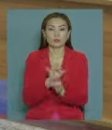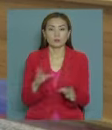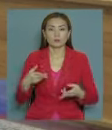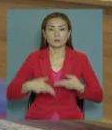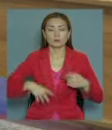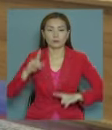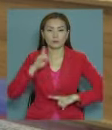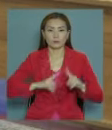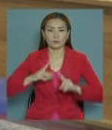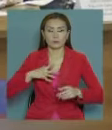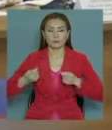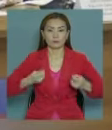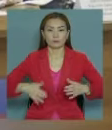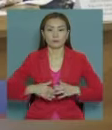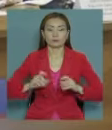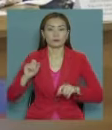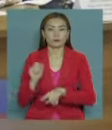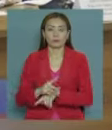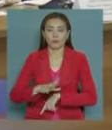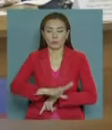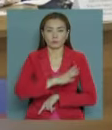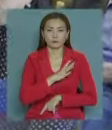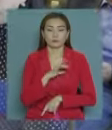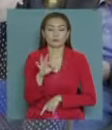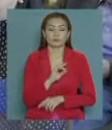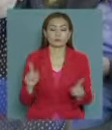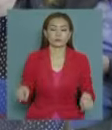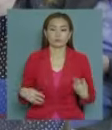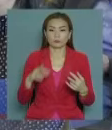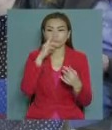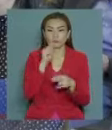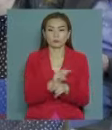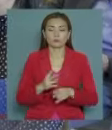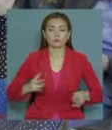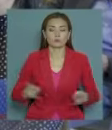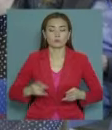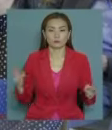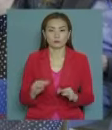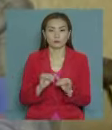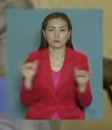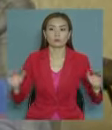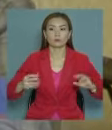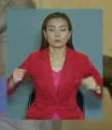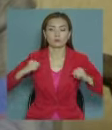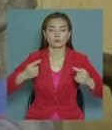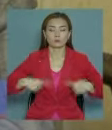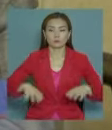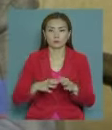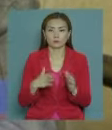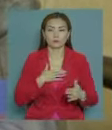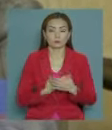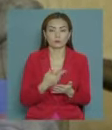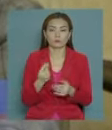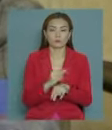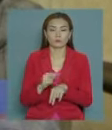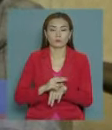завершении совещания руководителям данного управления был дан ряд поручений по устранению недостатков. Необходимо увеличить количество спортивных секций, активизировать